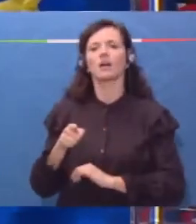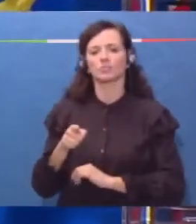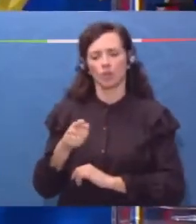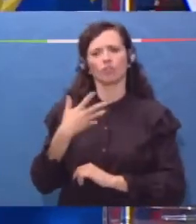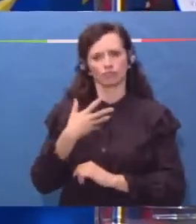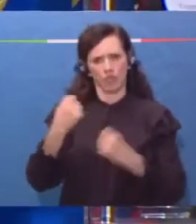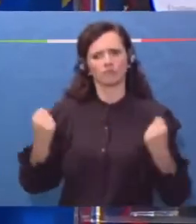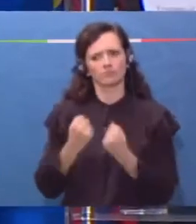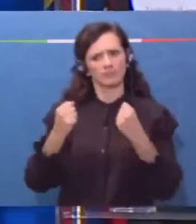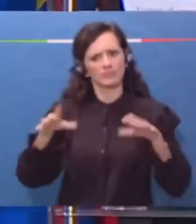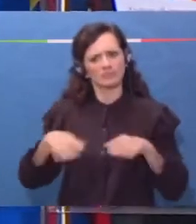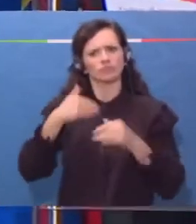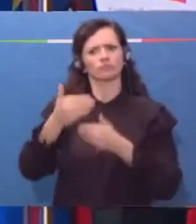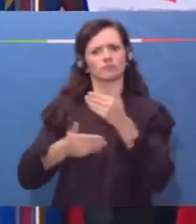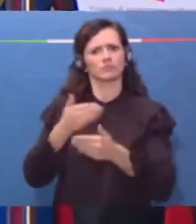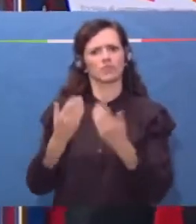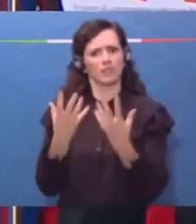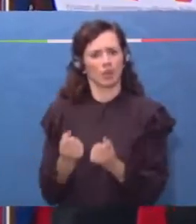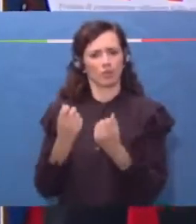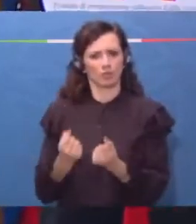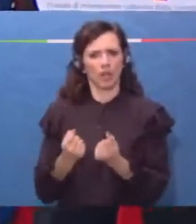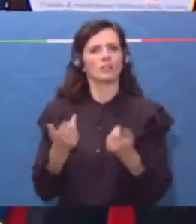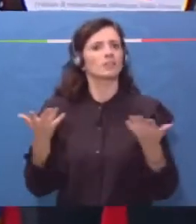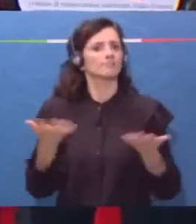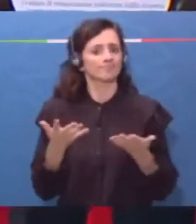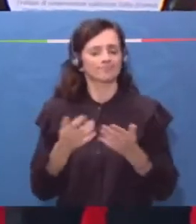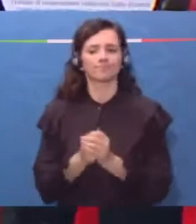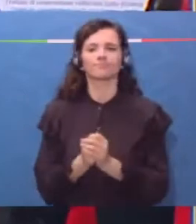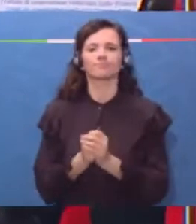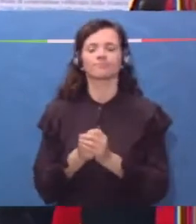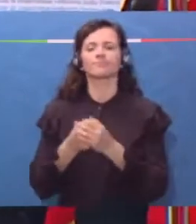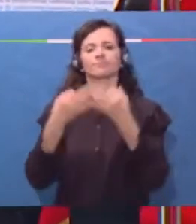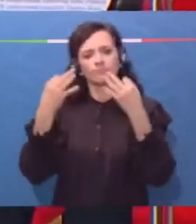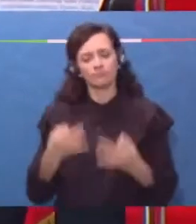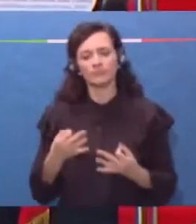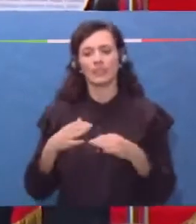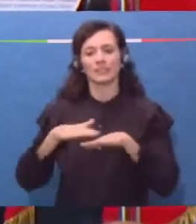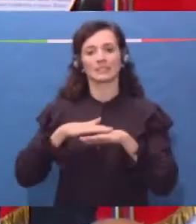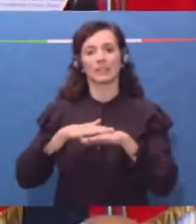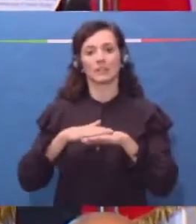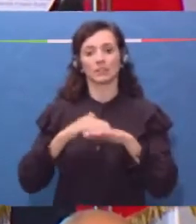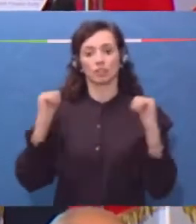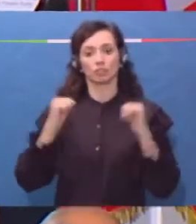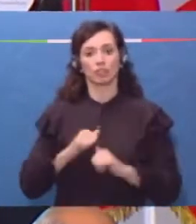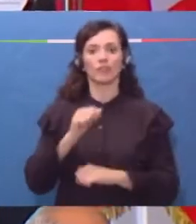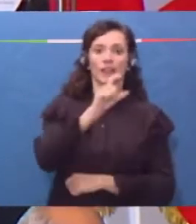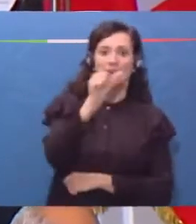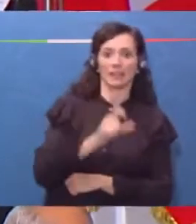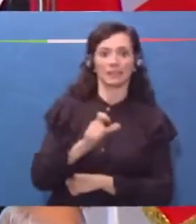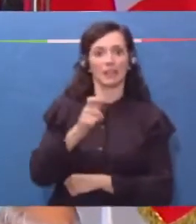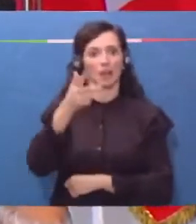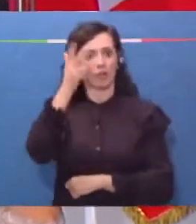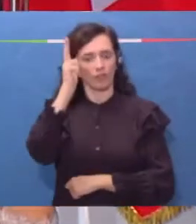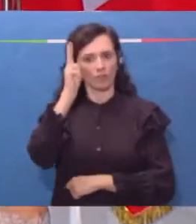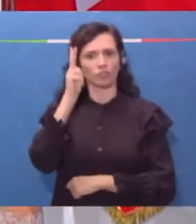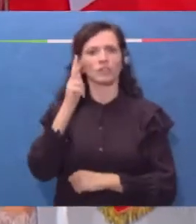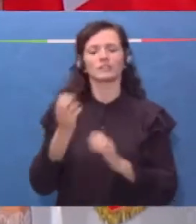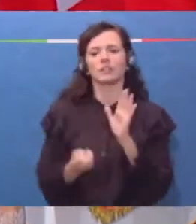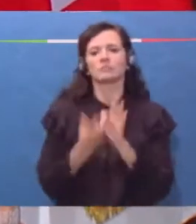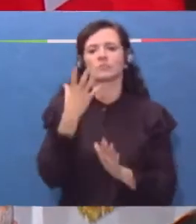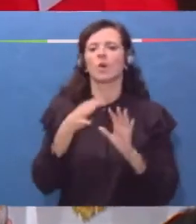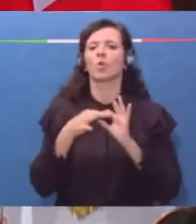iniziative concrete. Istituiamo un servizio civile italo-francese e creiamo un'unità